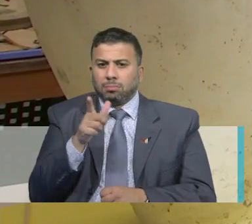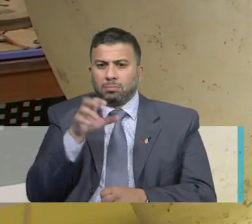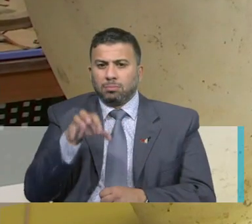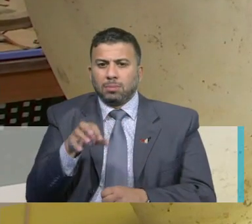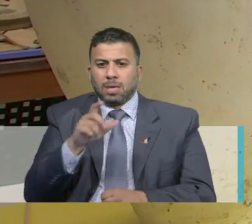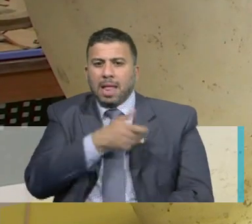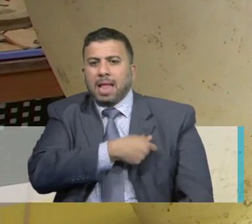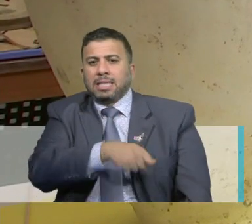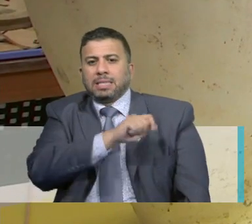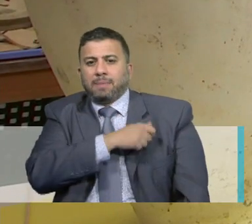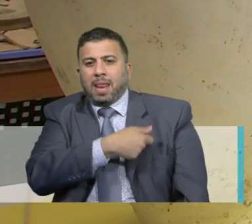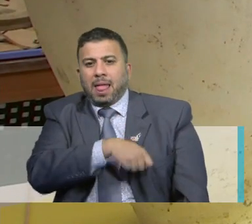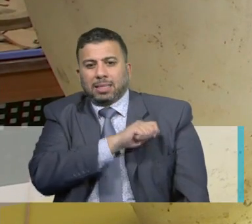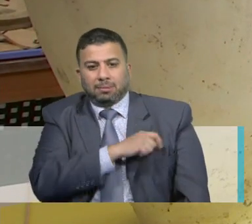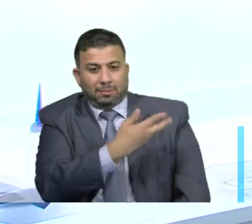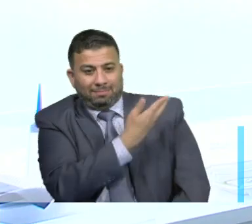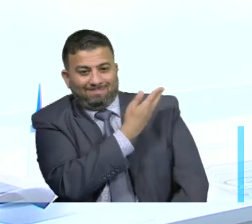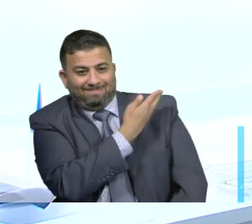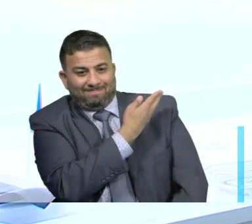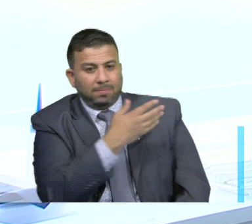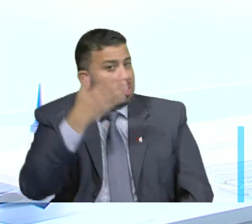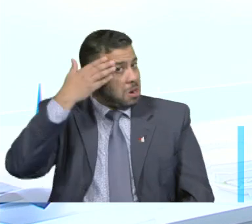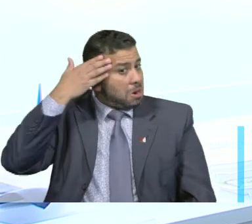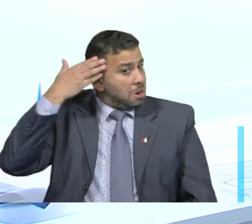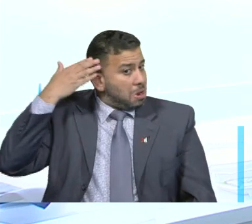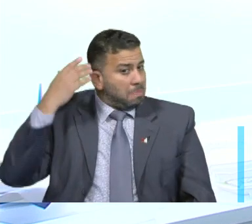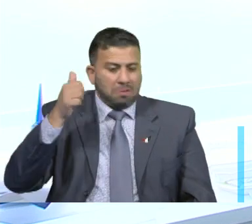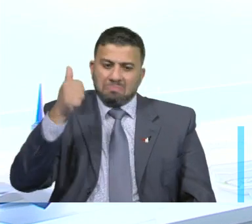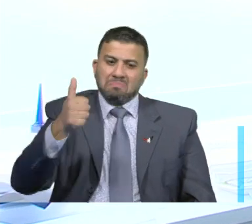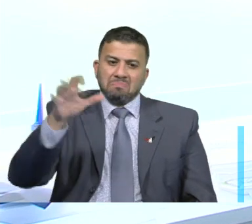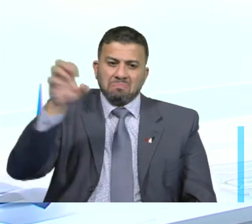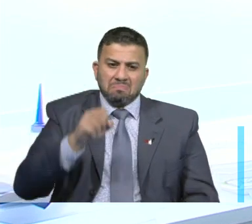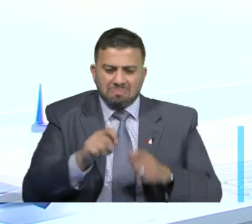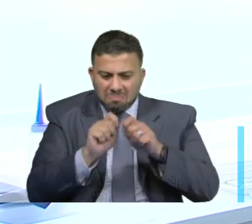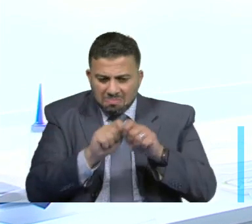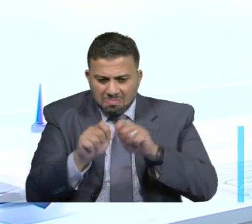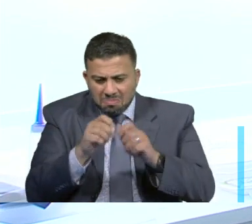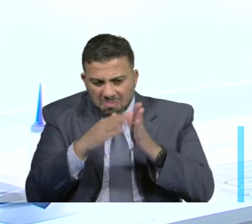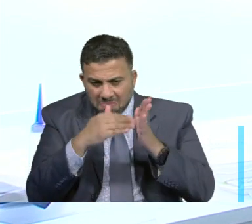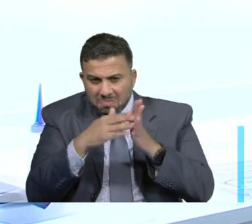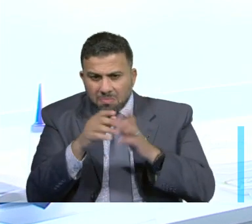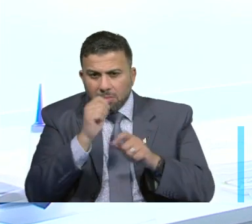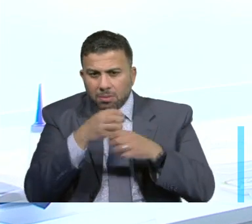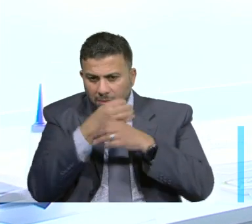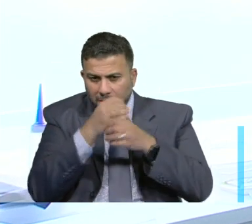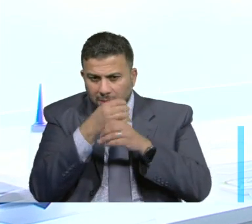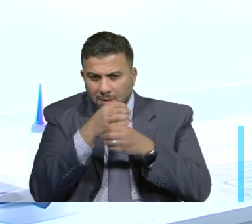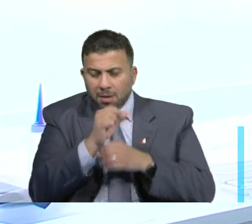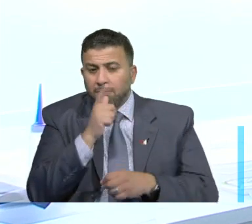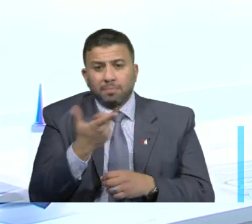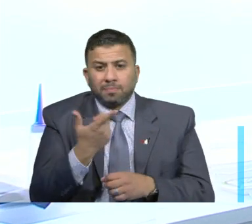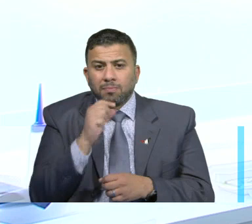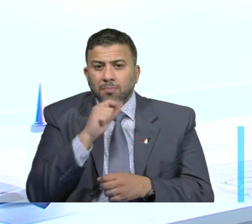من إسبانيا، يعتبر من أهم الخبرات الموجودة حاليا في العالم في أعمال الصيانة والترميم. وأيضا في المختبر احنا